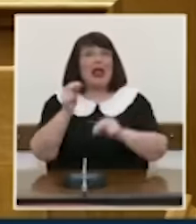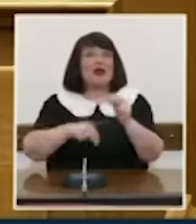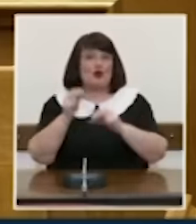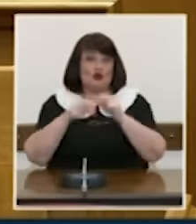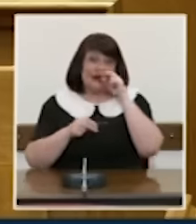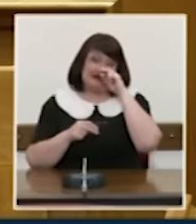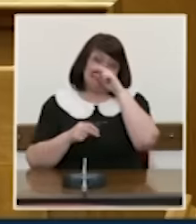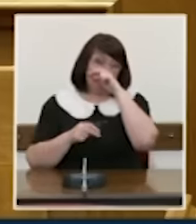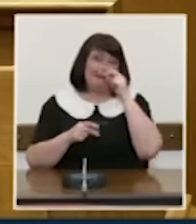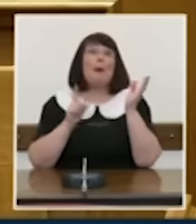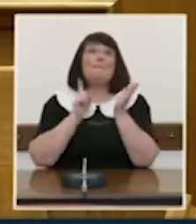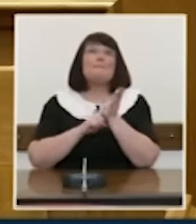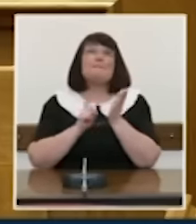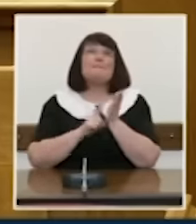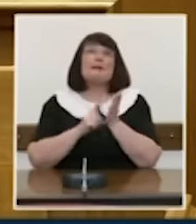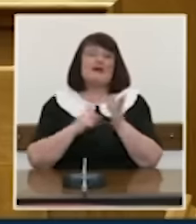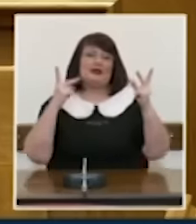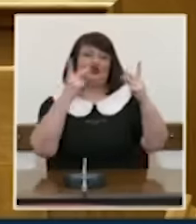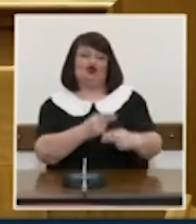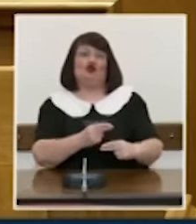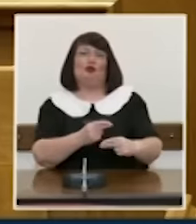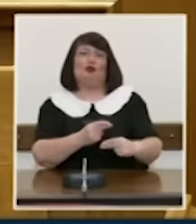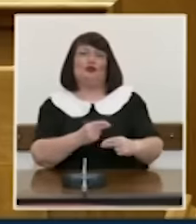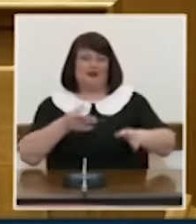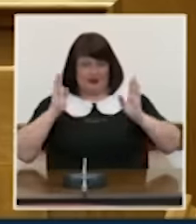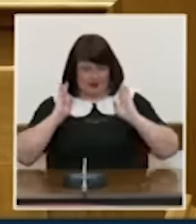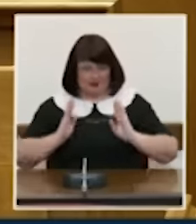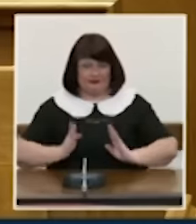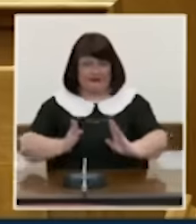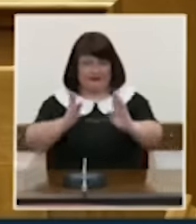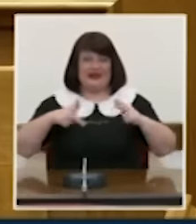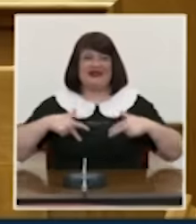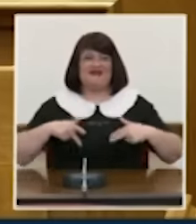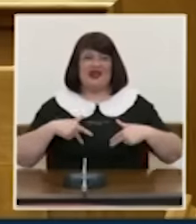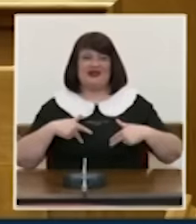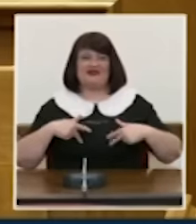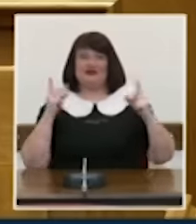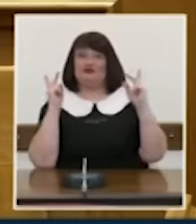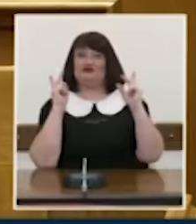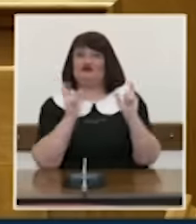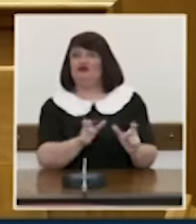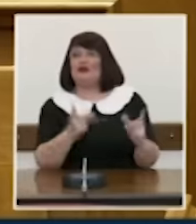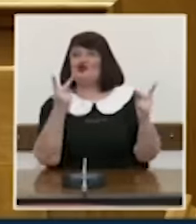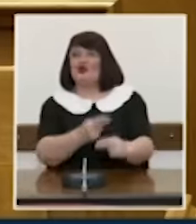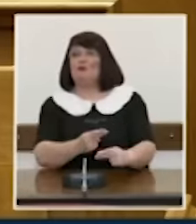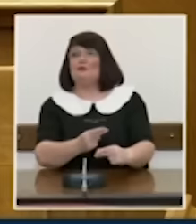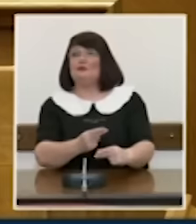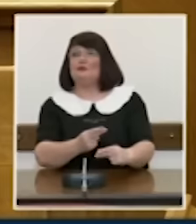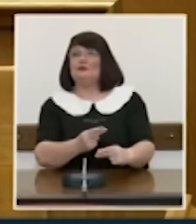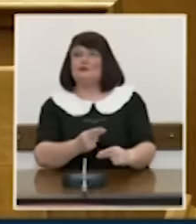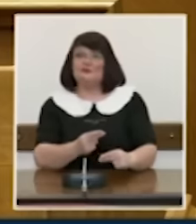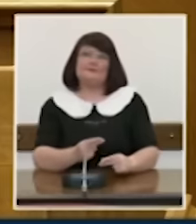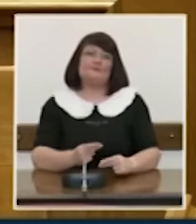πρέπει να κοπεί η φόρα αυτής της κυβέρνησης της Νέας Δημοκρατίας, ότι η φόρα